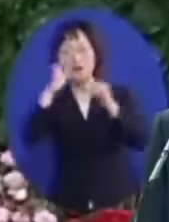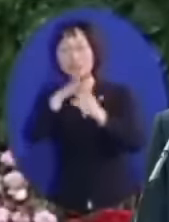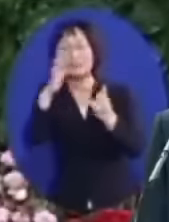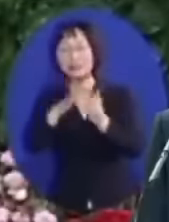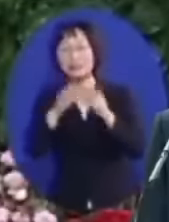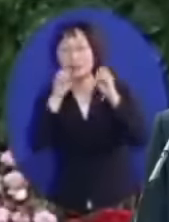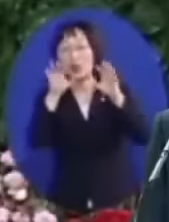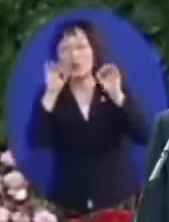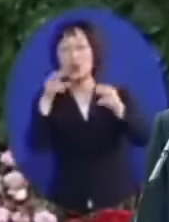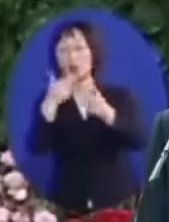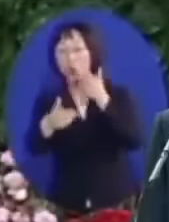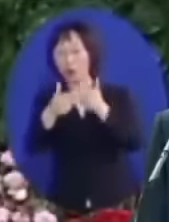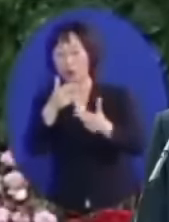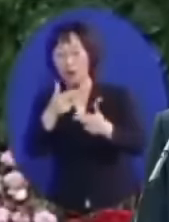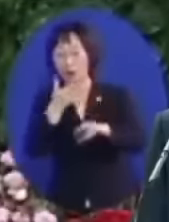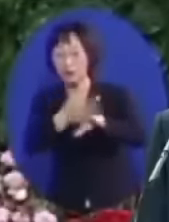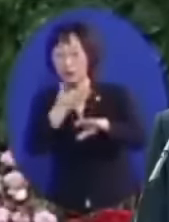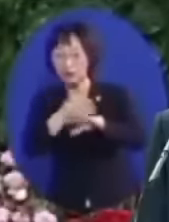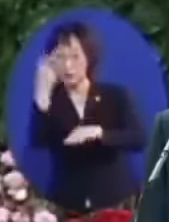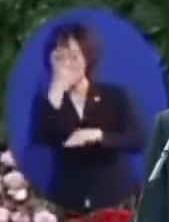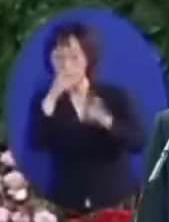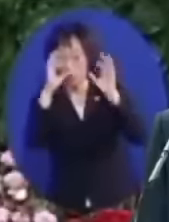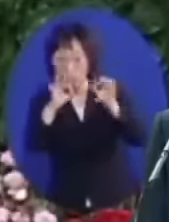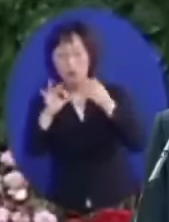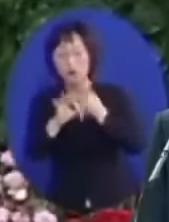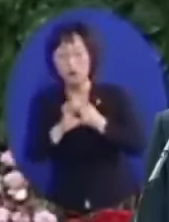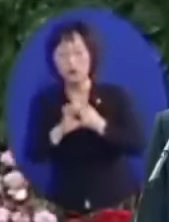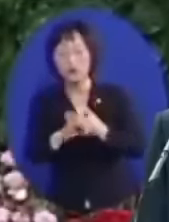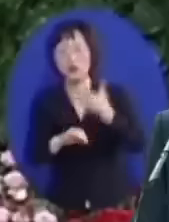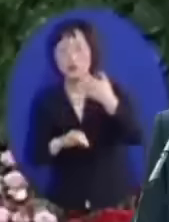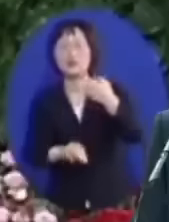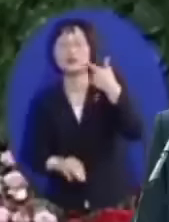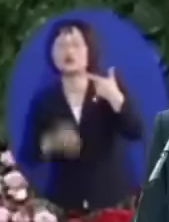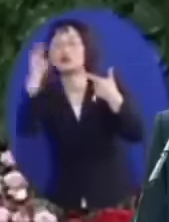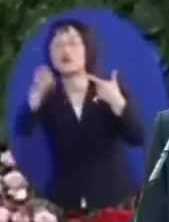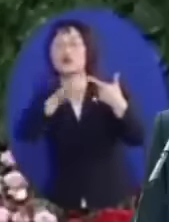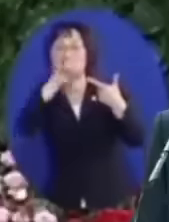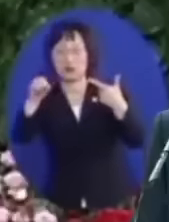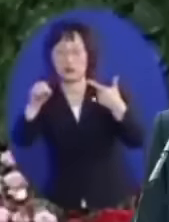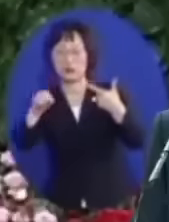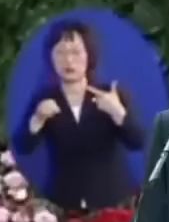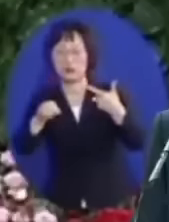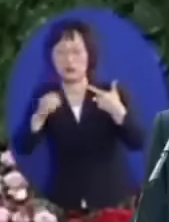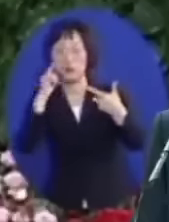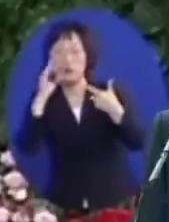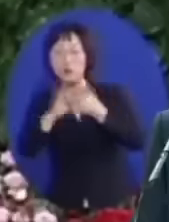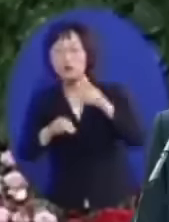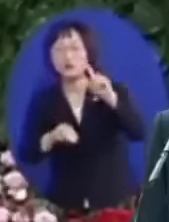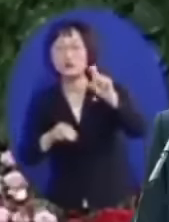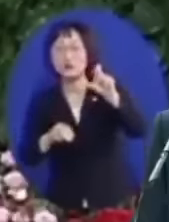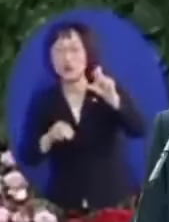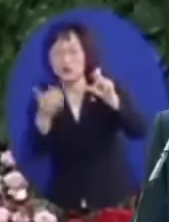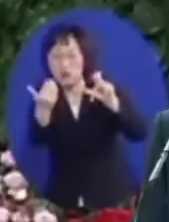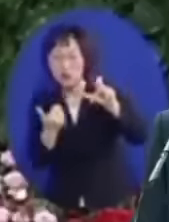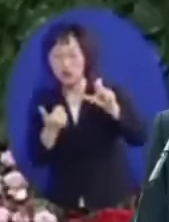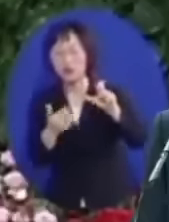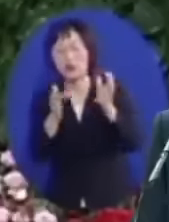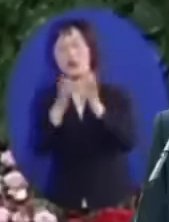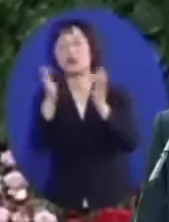조사에서 오늘날 기독교인의 86%가 15세가 되기 전에 예수님을 믿었다고 말하고 있는